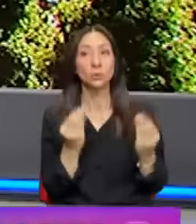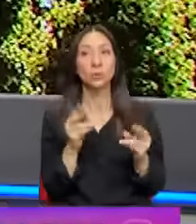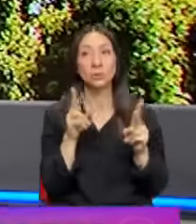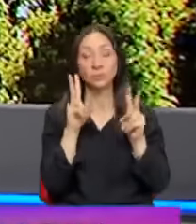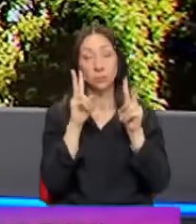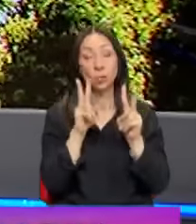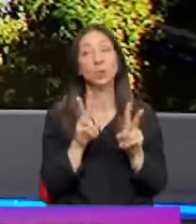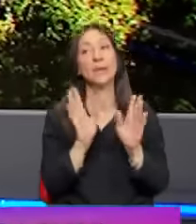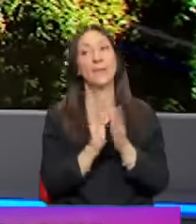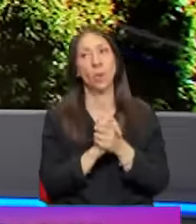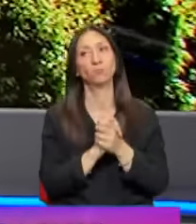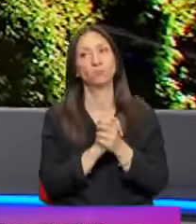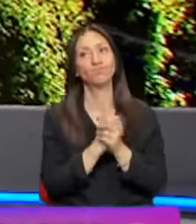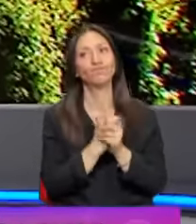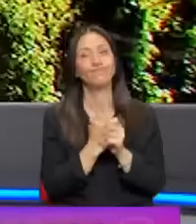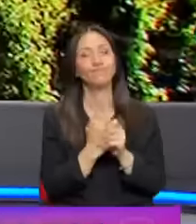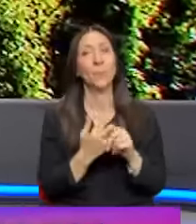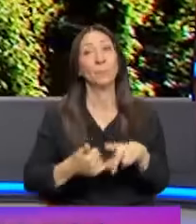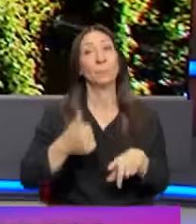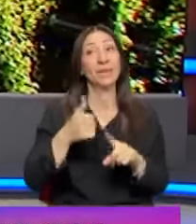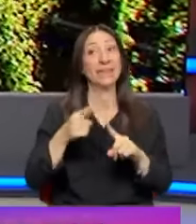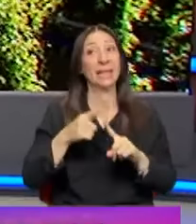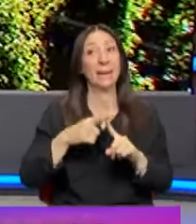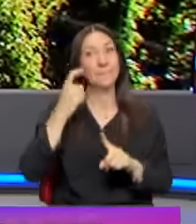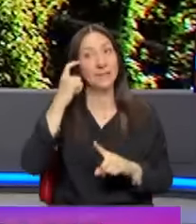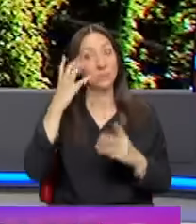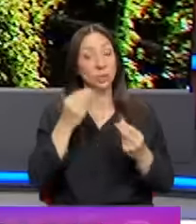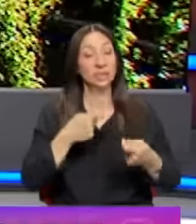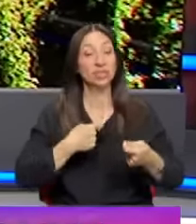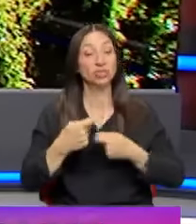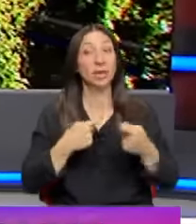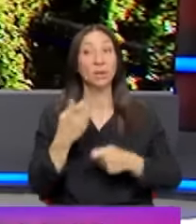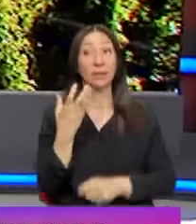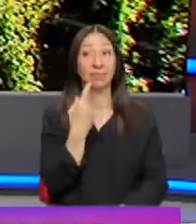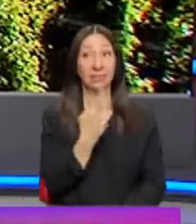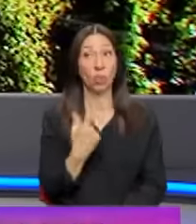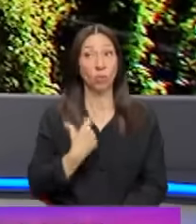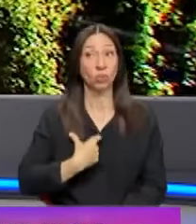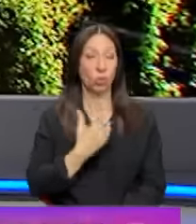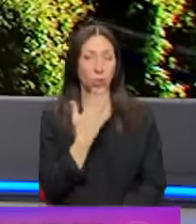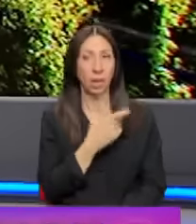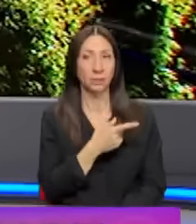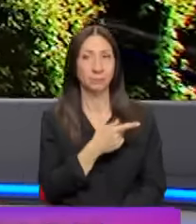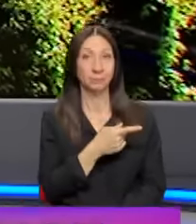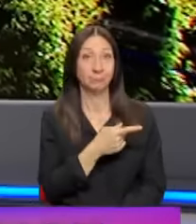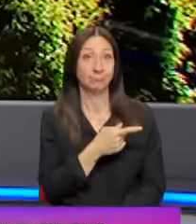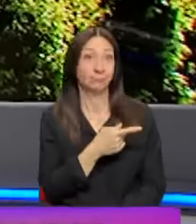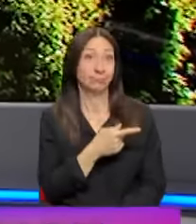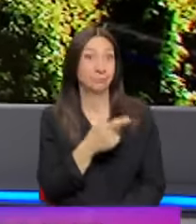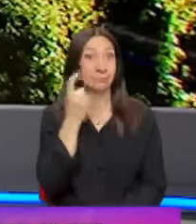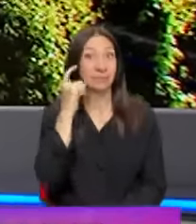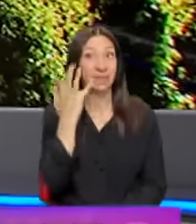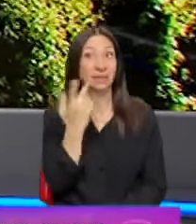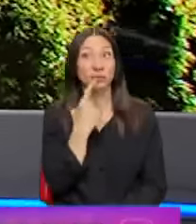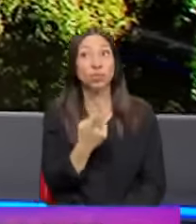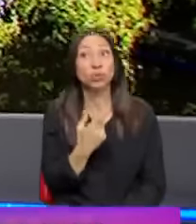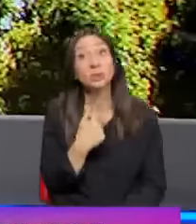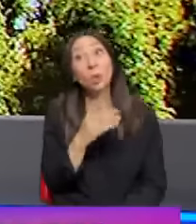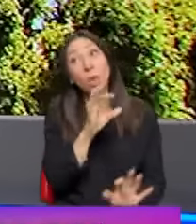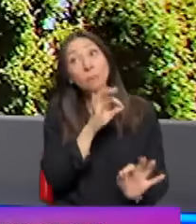olacakmış gibi göstermiyor. Bakan Tekin mantık olarak ticarethanedir dedi ya özel okullara. Mantık ne söylüyorsa biz